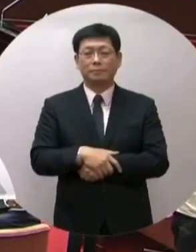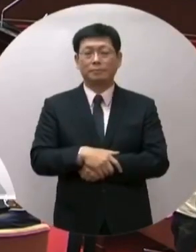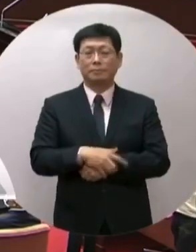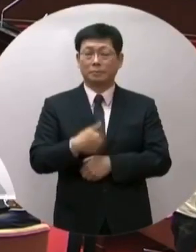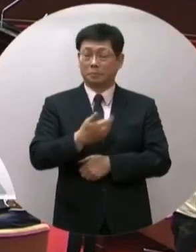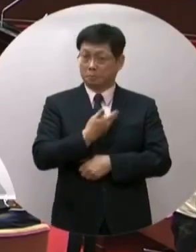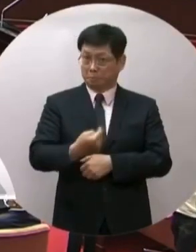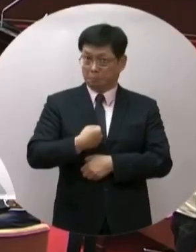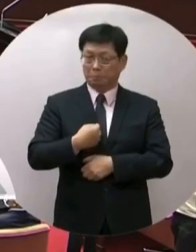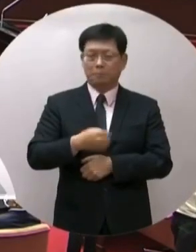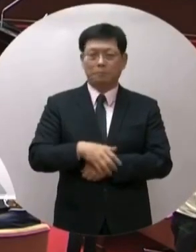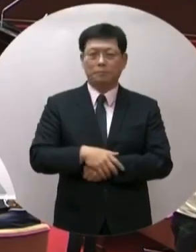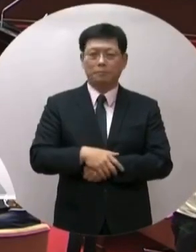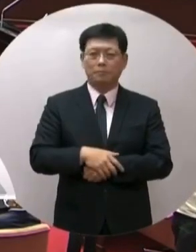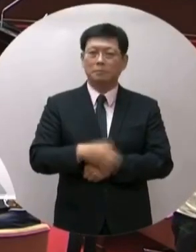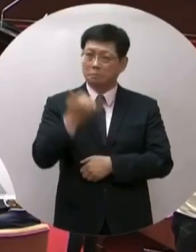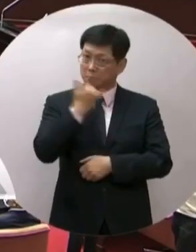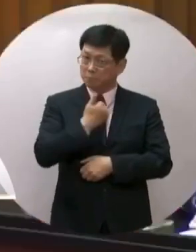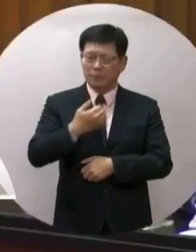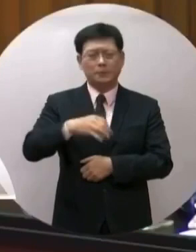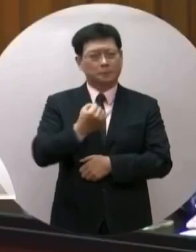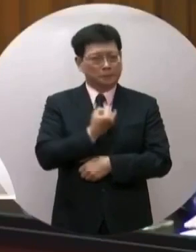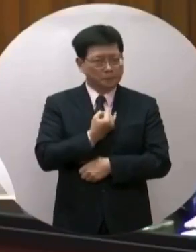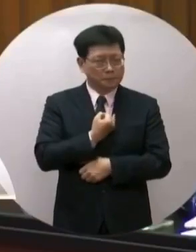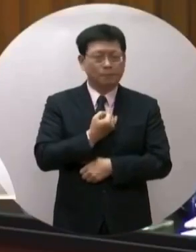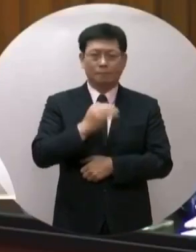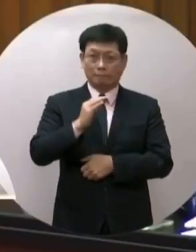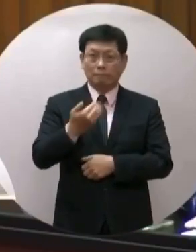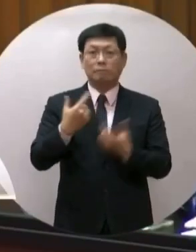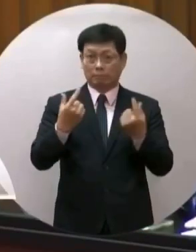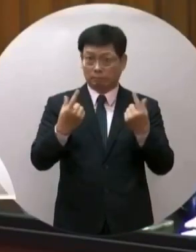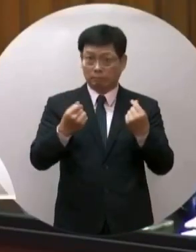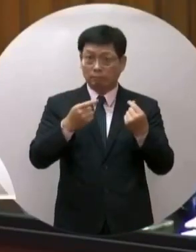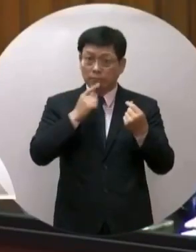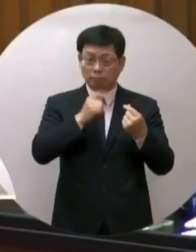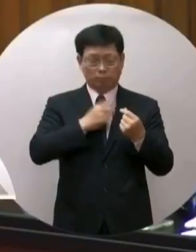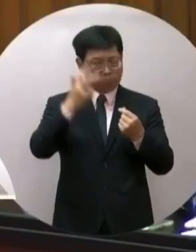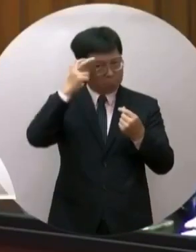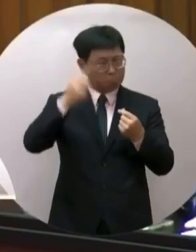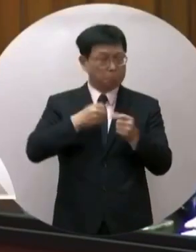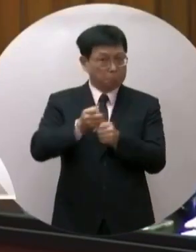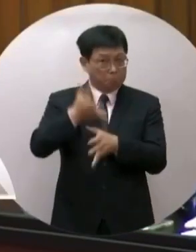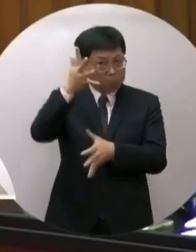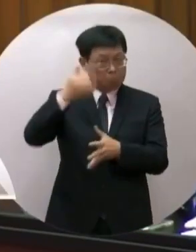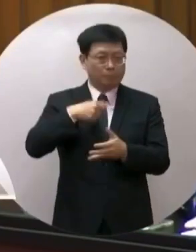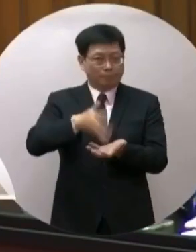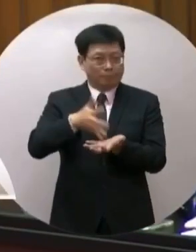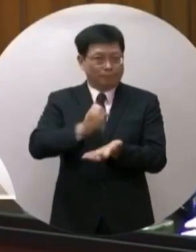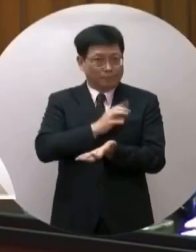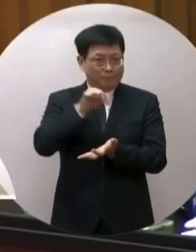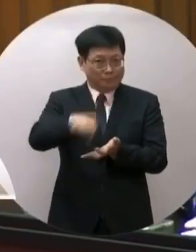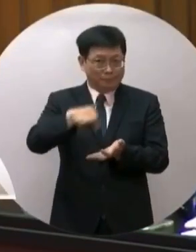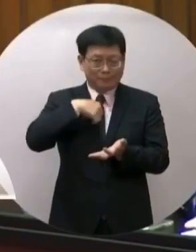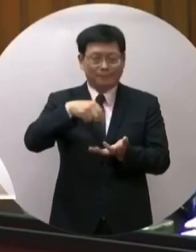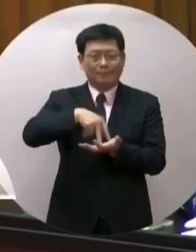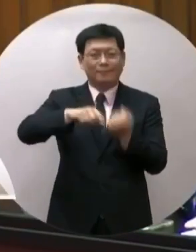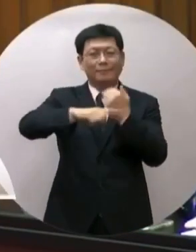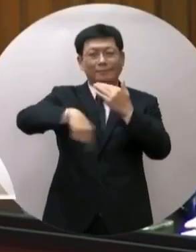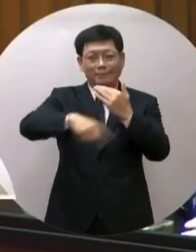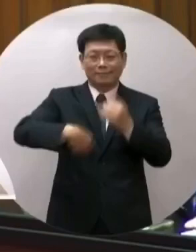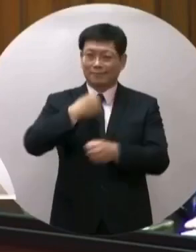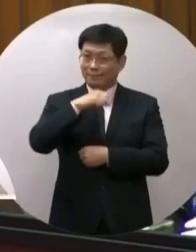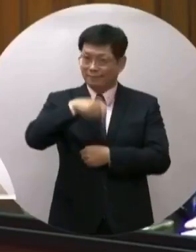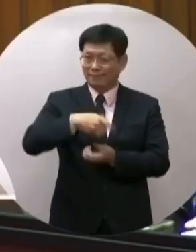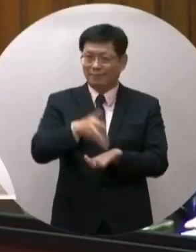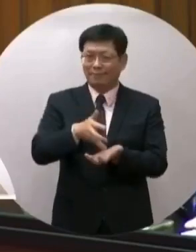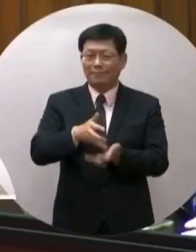我以有可能更谦虚一点，但是同样坚决的句子结束我在贵国立法院在台湾